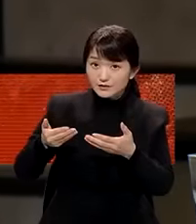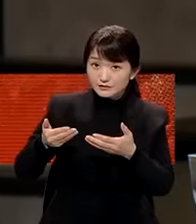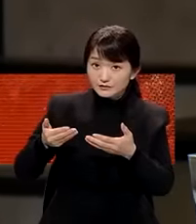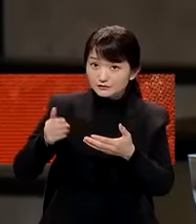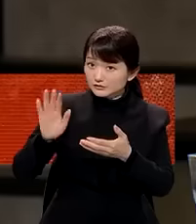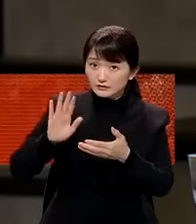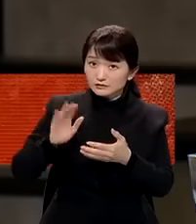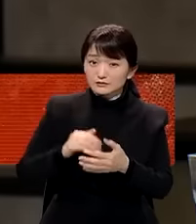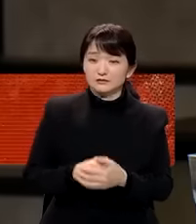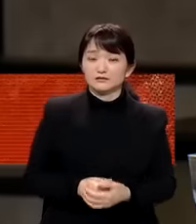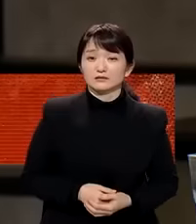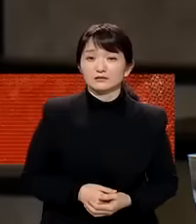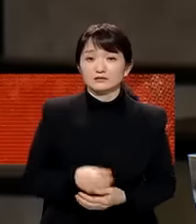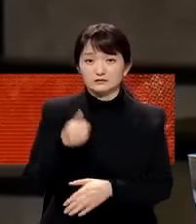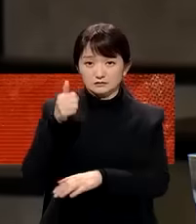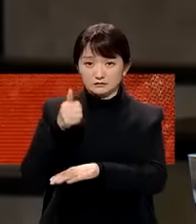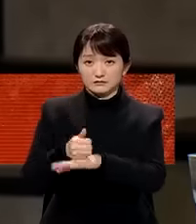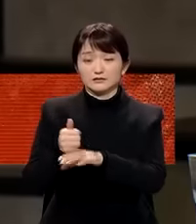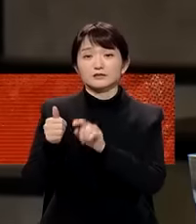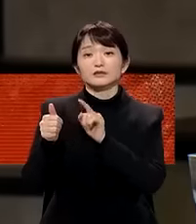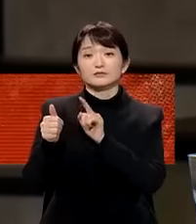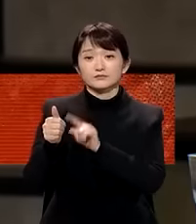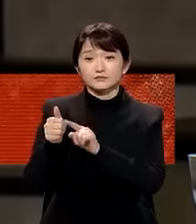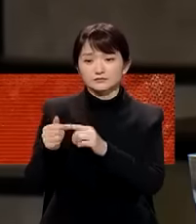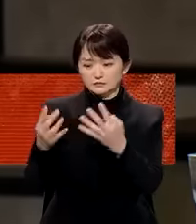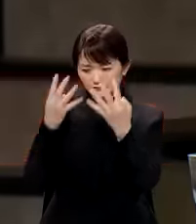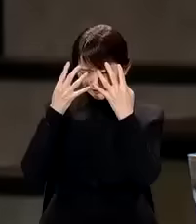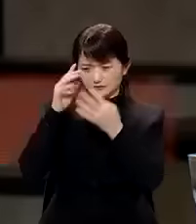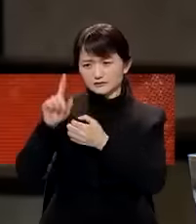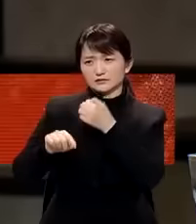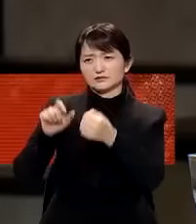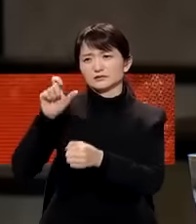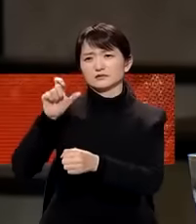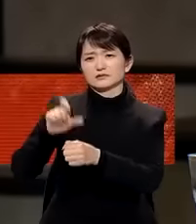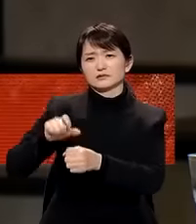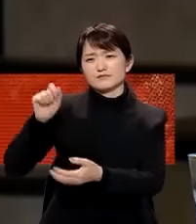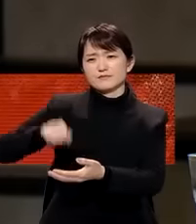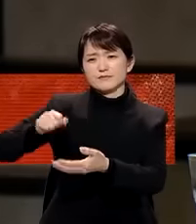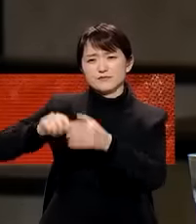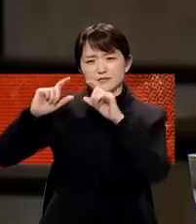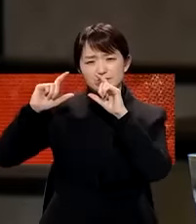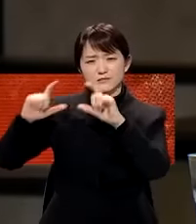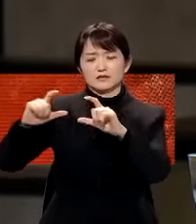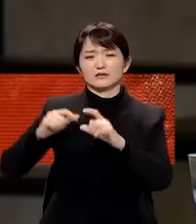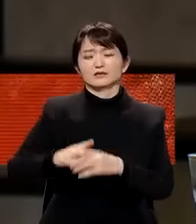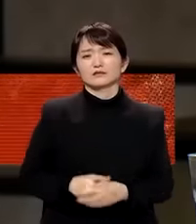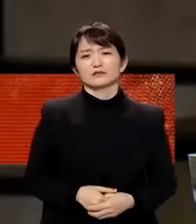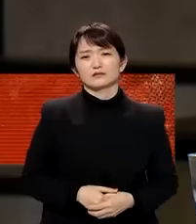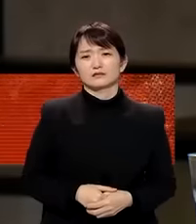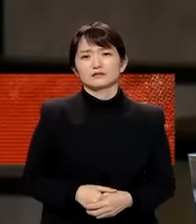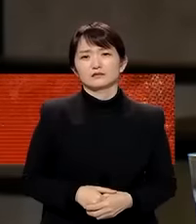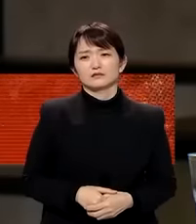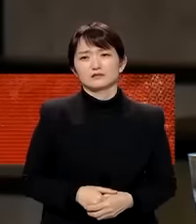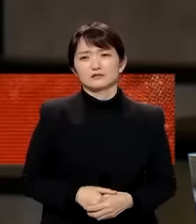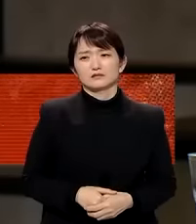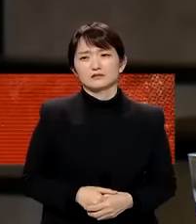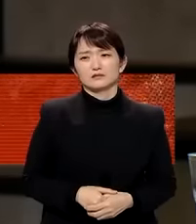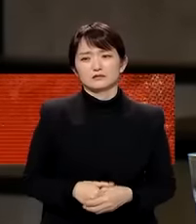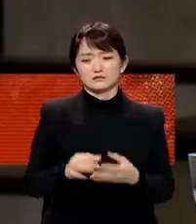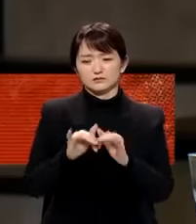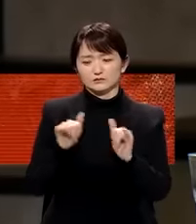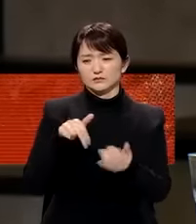보이는데 어쨌든 결론은이 사람에 대해서 징역 15년이에 그 선고가 됐는데 과연이 우리